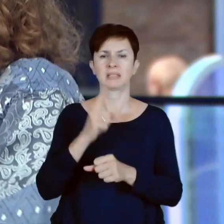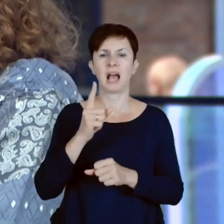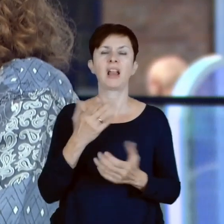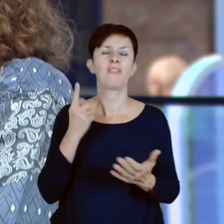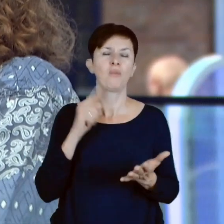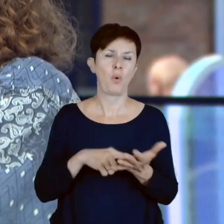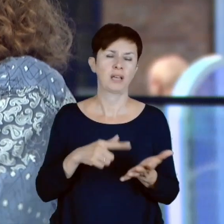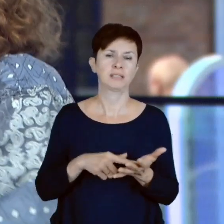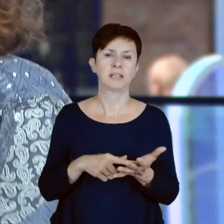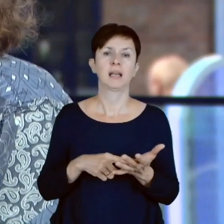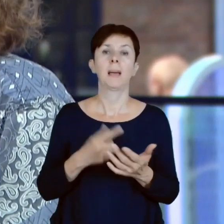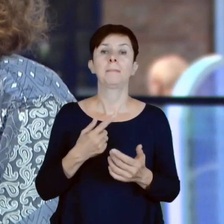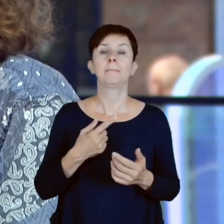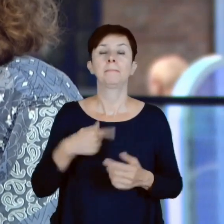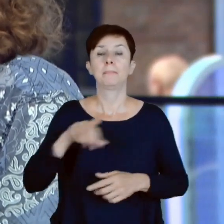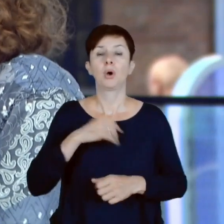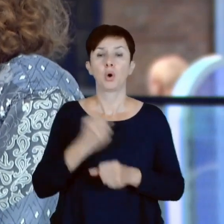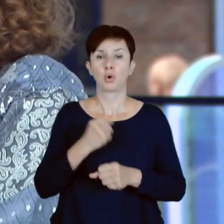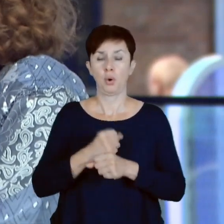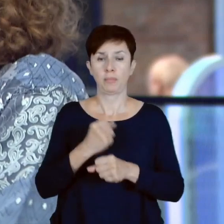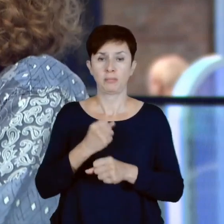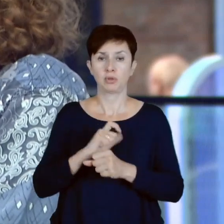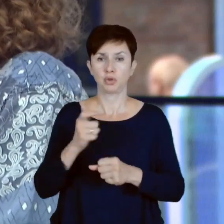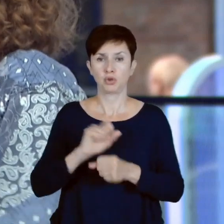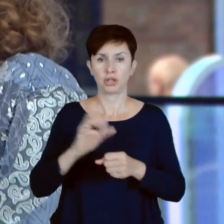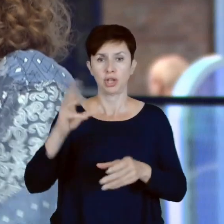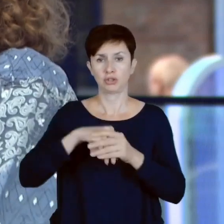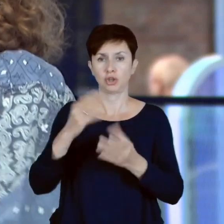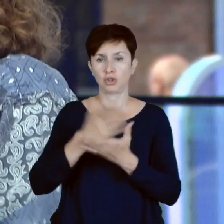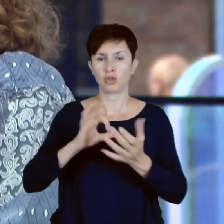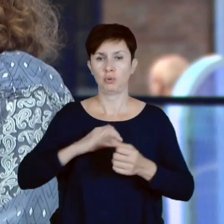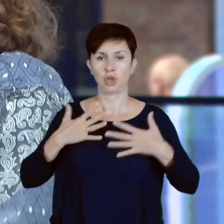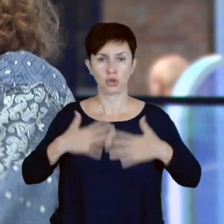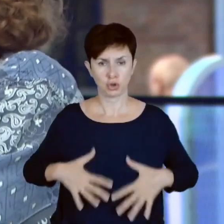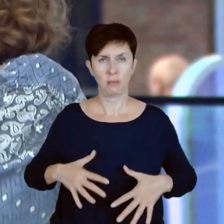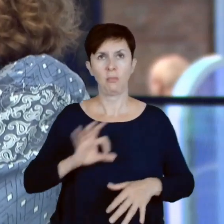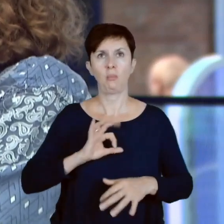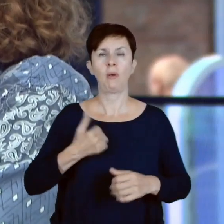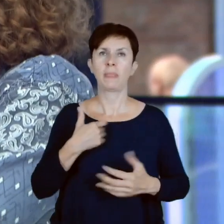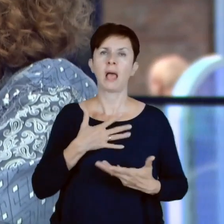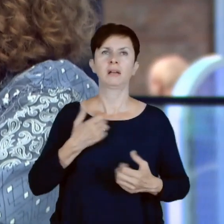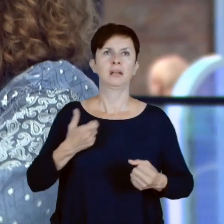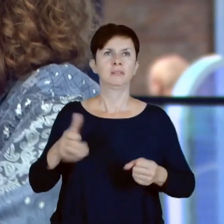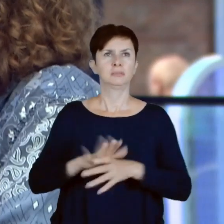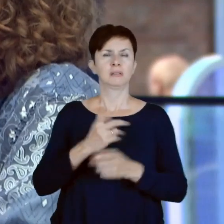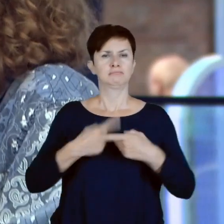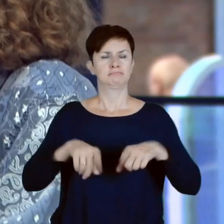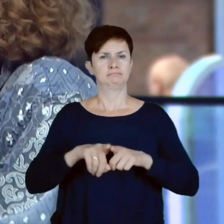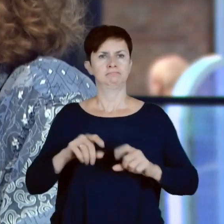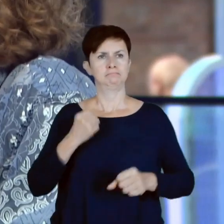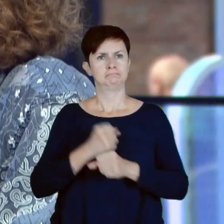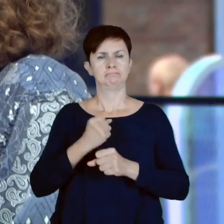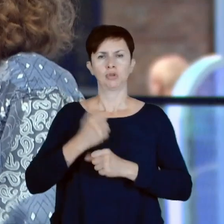to, co robimy, może być częścią naszej tożsamości i na ile może nas spełniać? Jeżeli działamy w zgodzie ze swoimi wartościami i tym, co